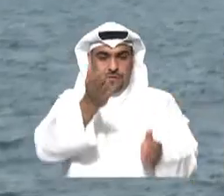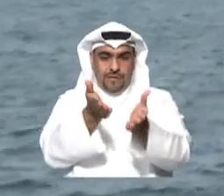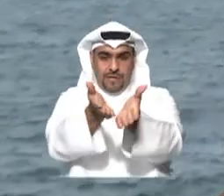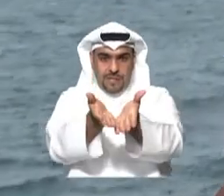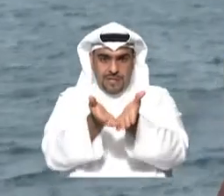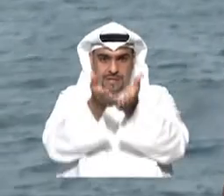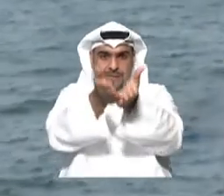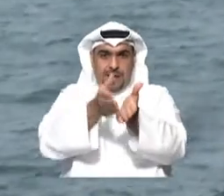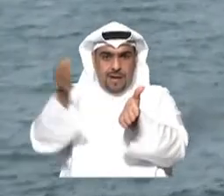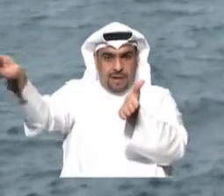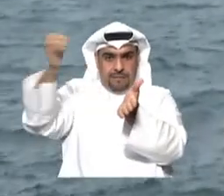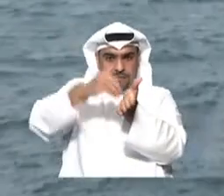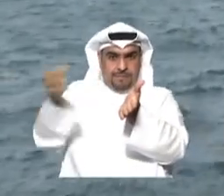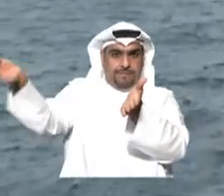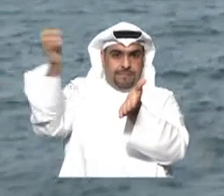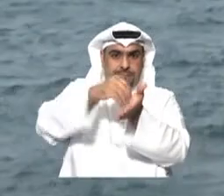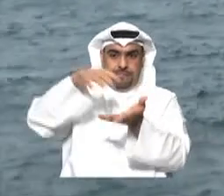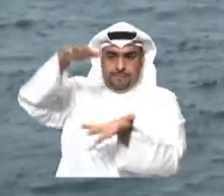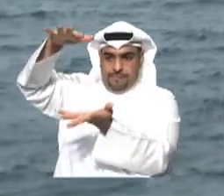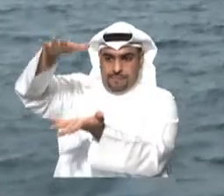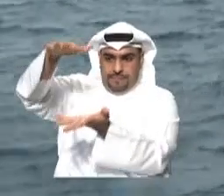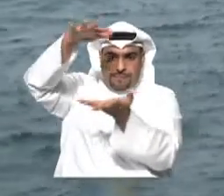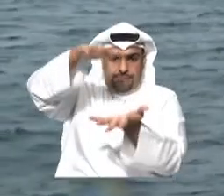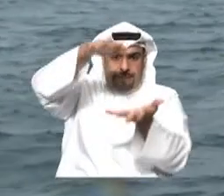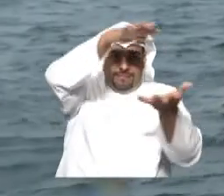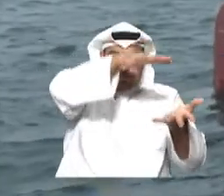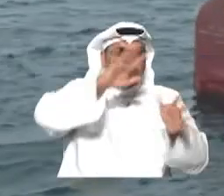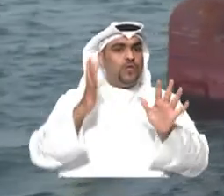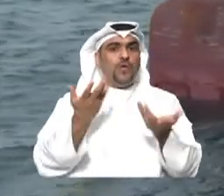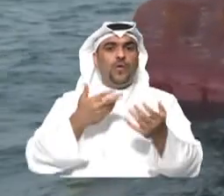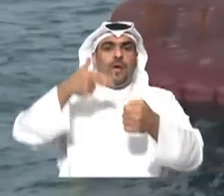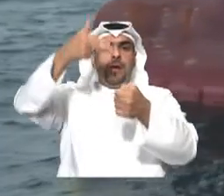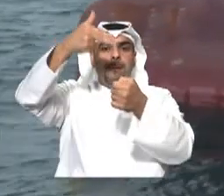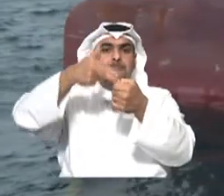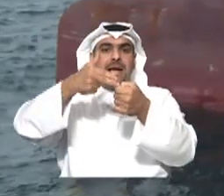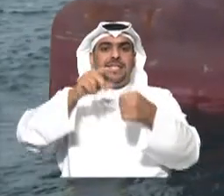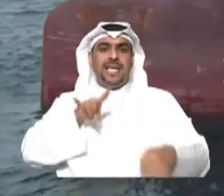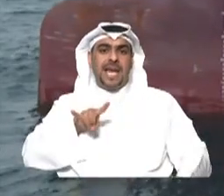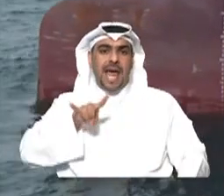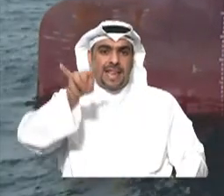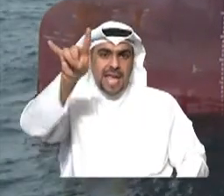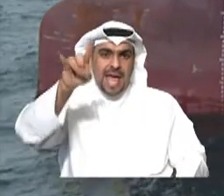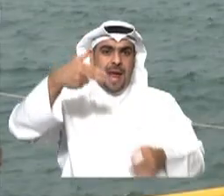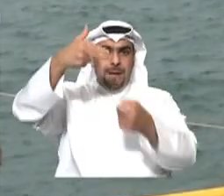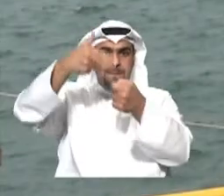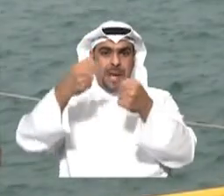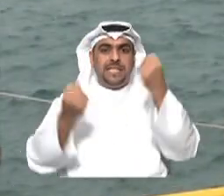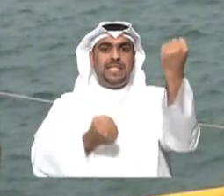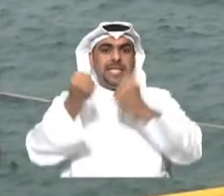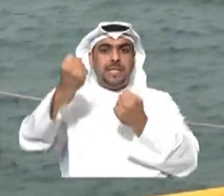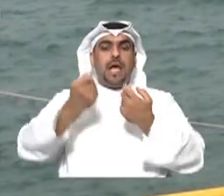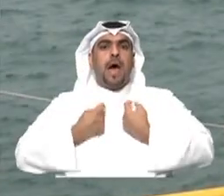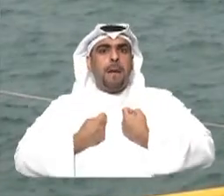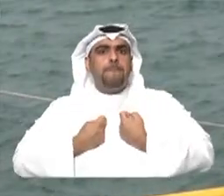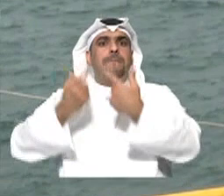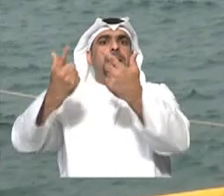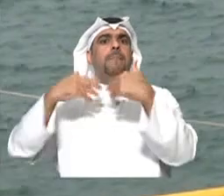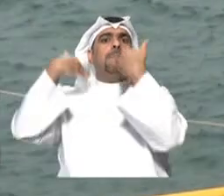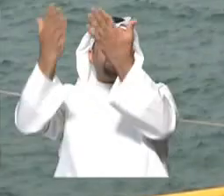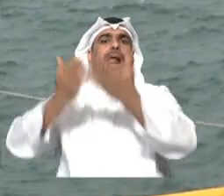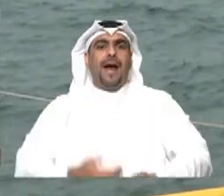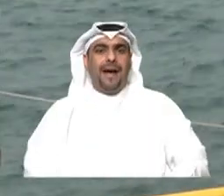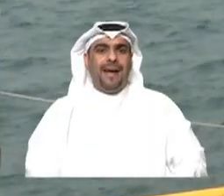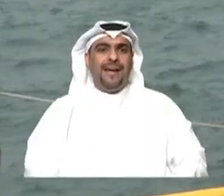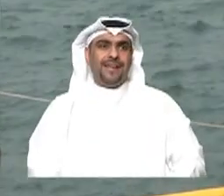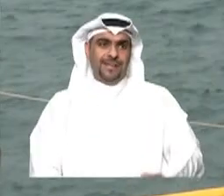الشركة الكويتية للصناعات البترولية المتكاملة كيبك بعد تدشين التشغيل التجاري للمصفات. اليوم تخطو